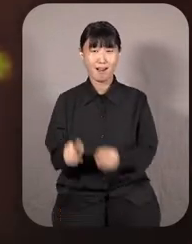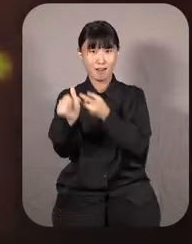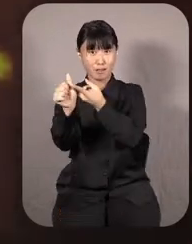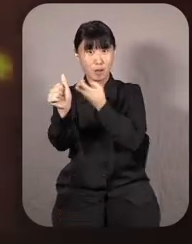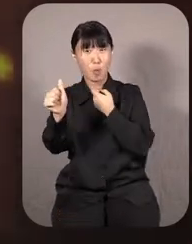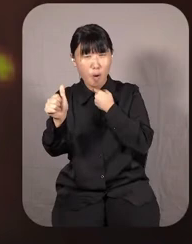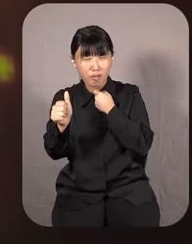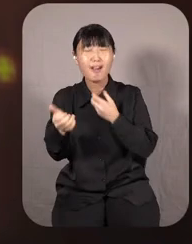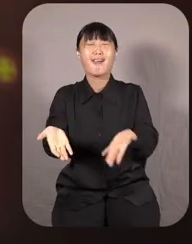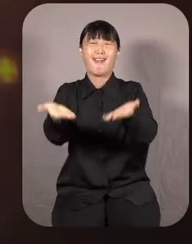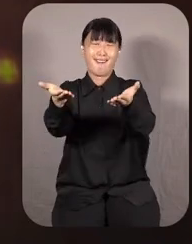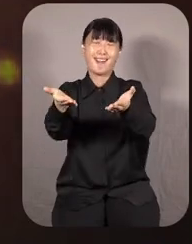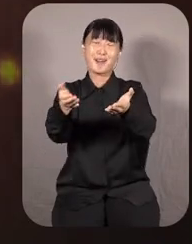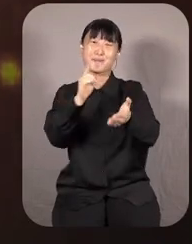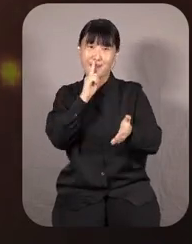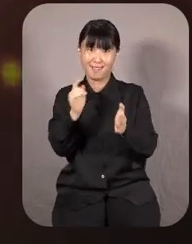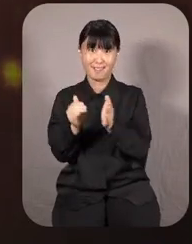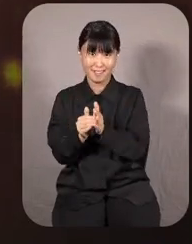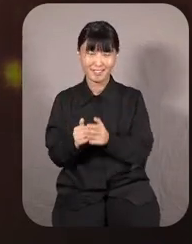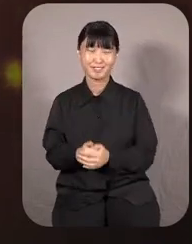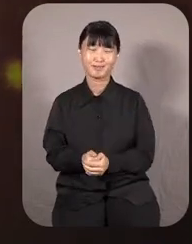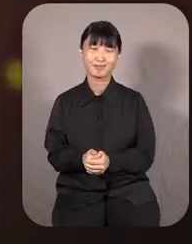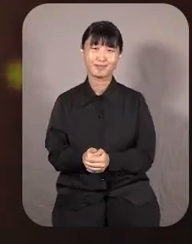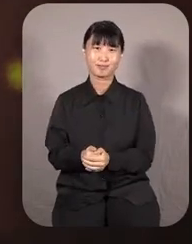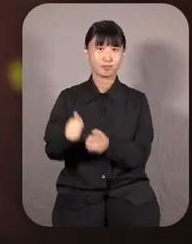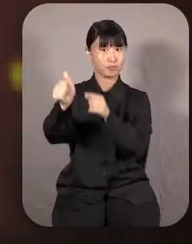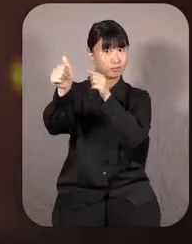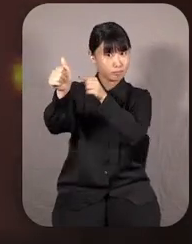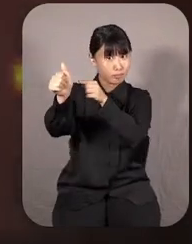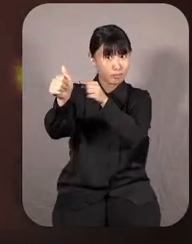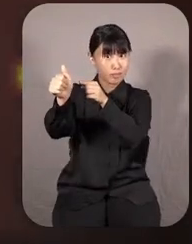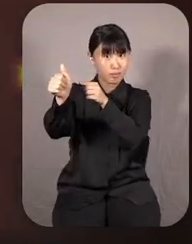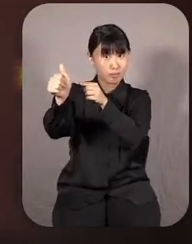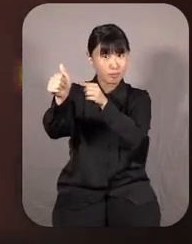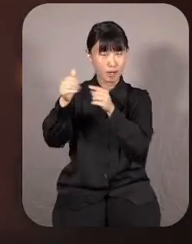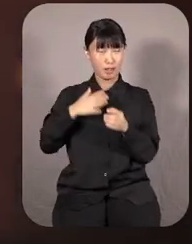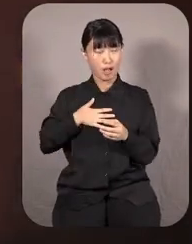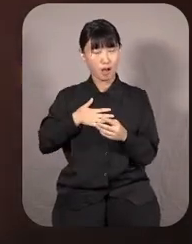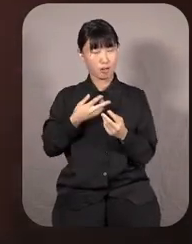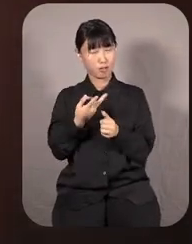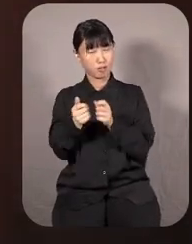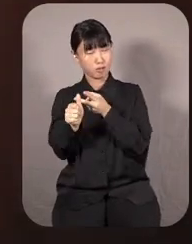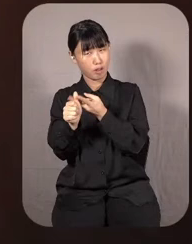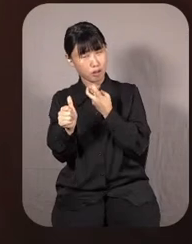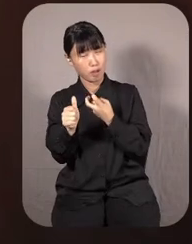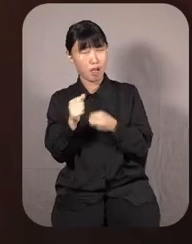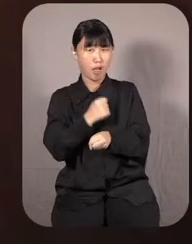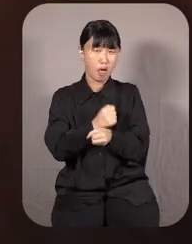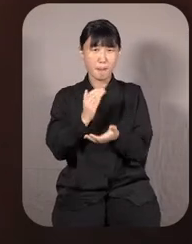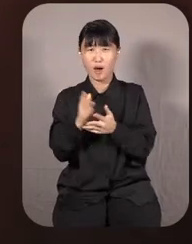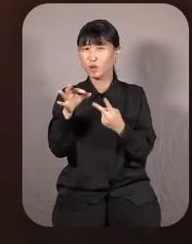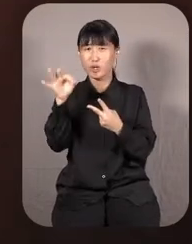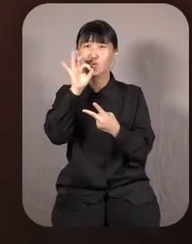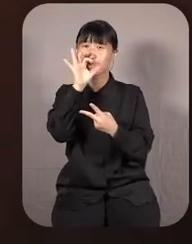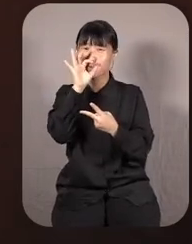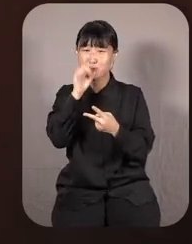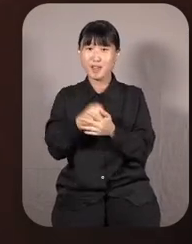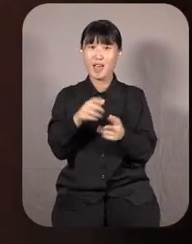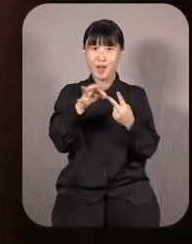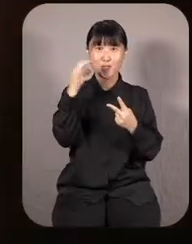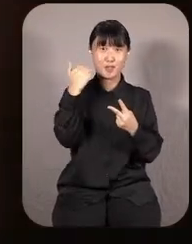그런데 윤석열에게는 탄핵에 대한 선택권이 없습니다. 탄핵은 우리 국민들이